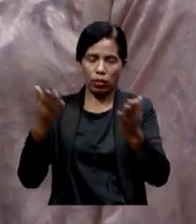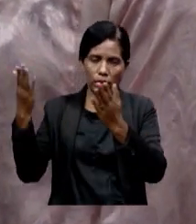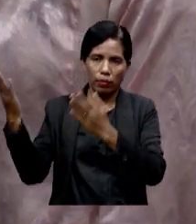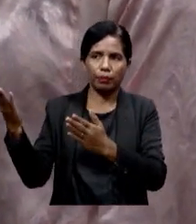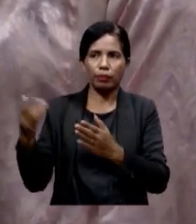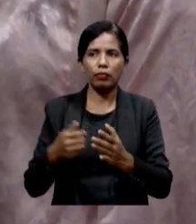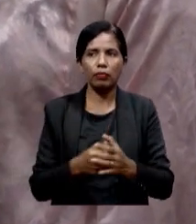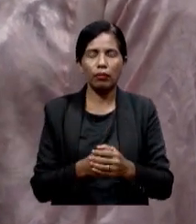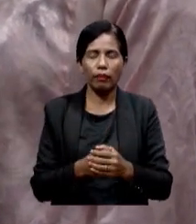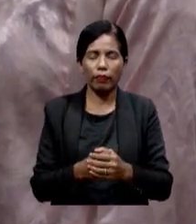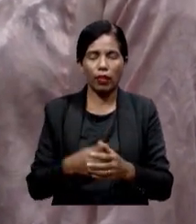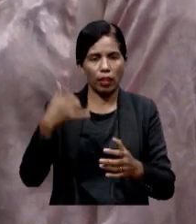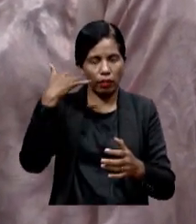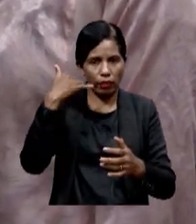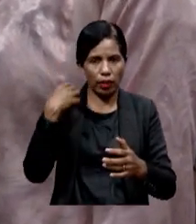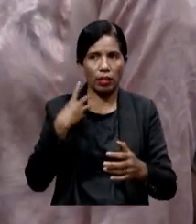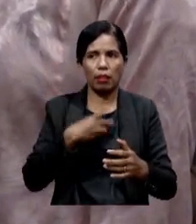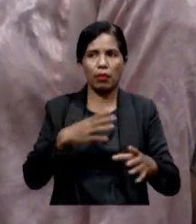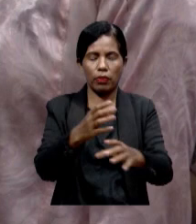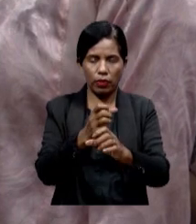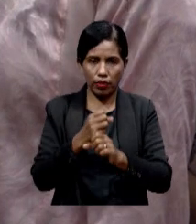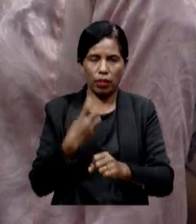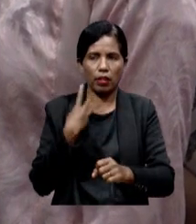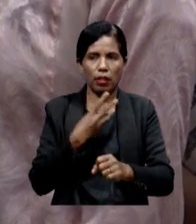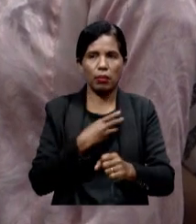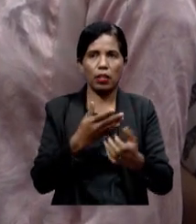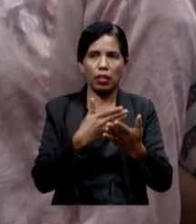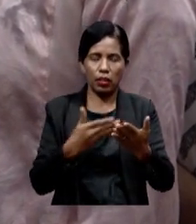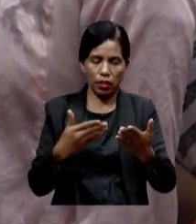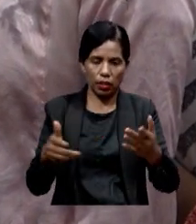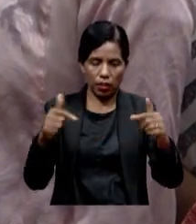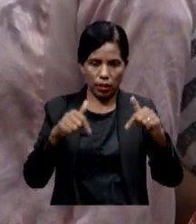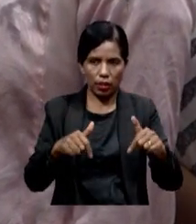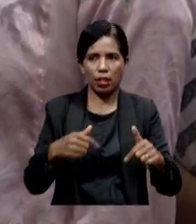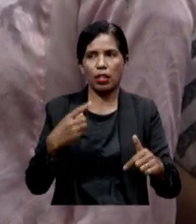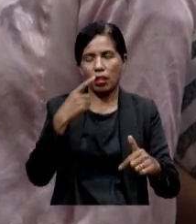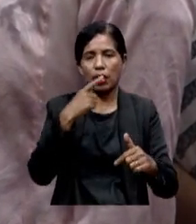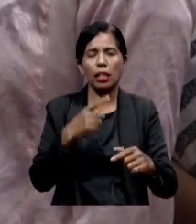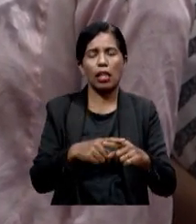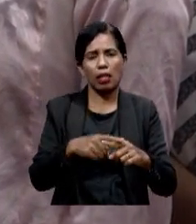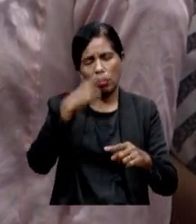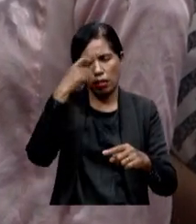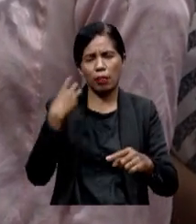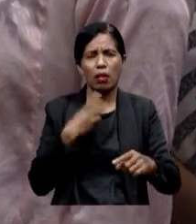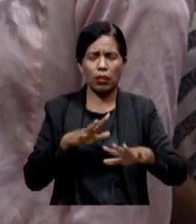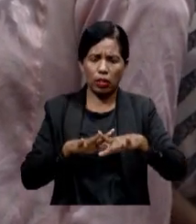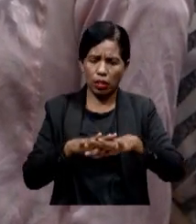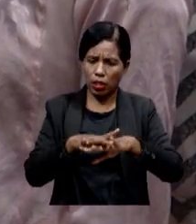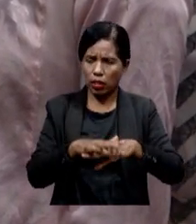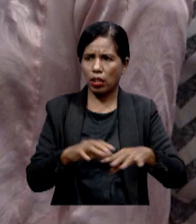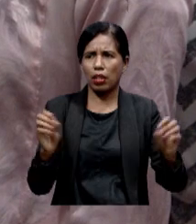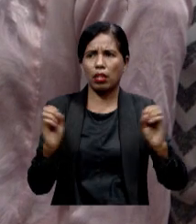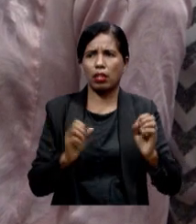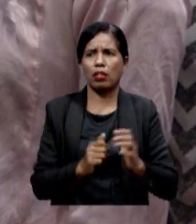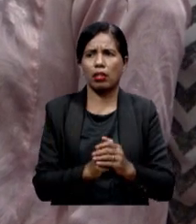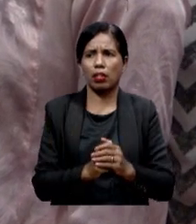mos kontaktu ami atu ami bele mai foto fila fale ami nia produto sira ne. Tamba ami nia tais ne. Ami laos disculpa